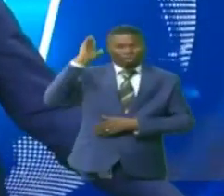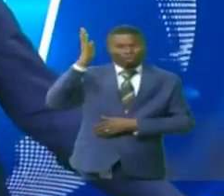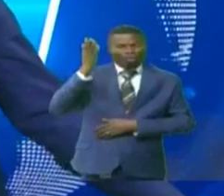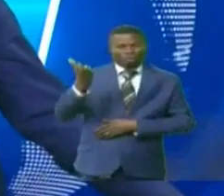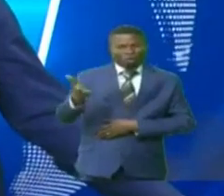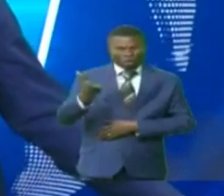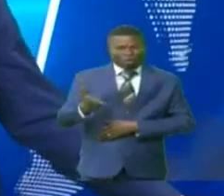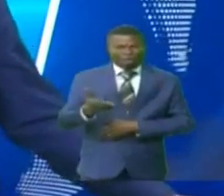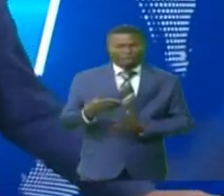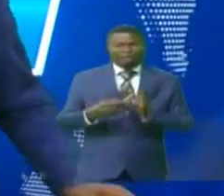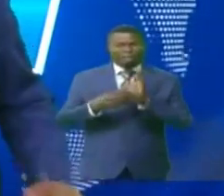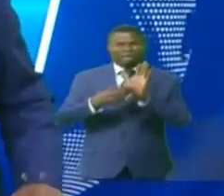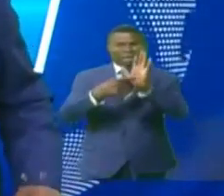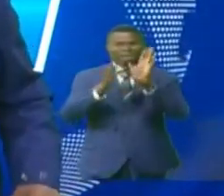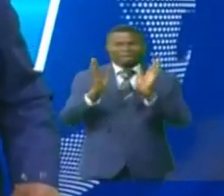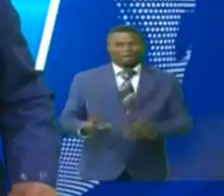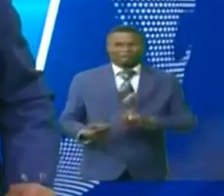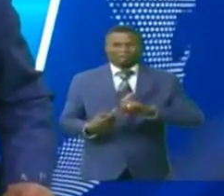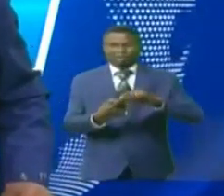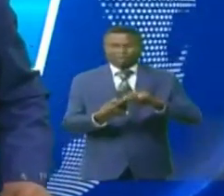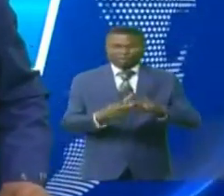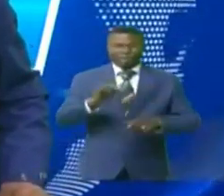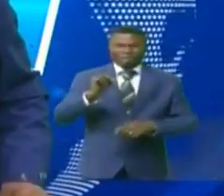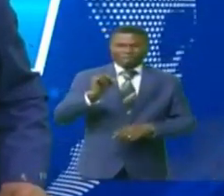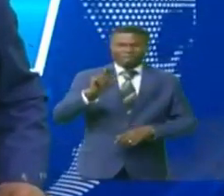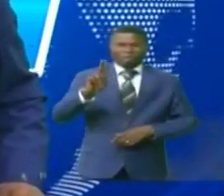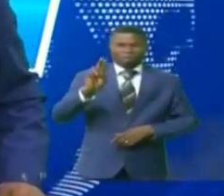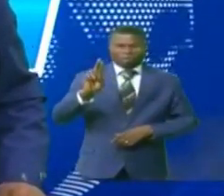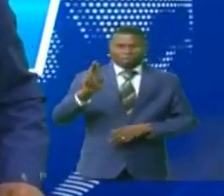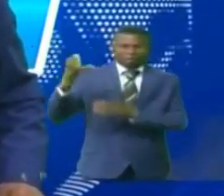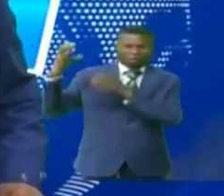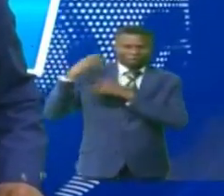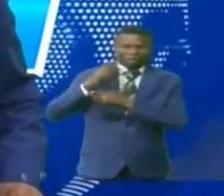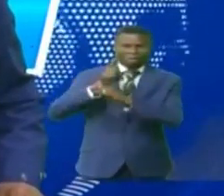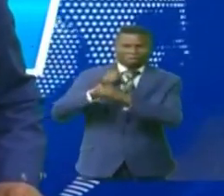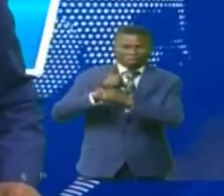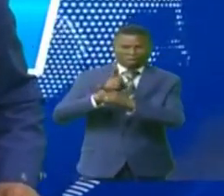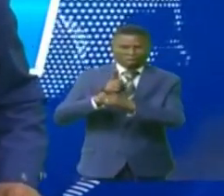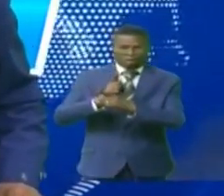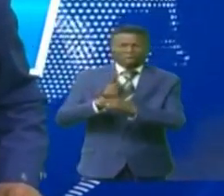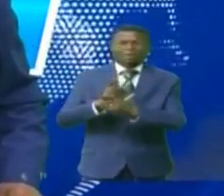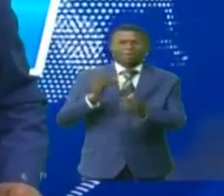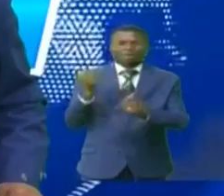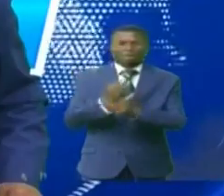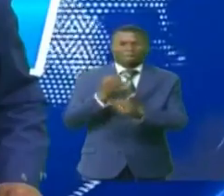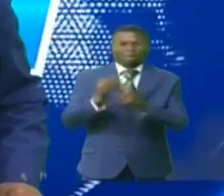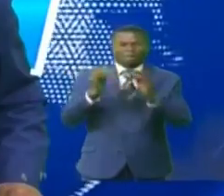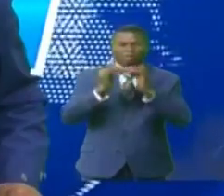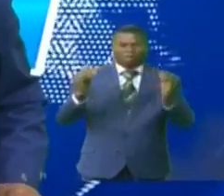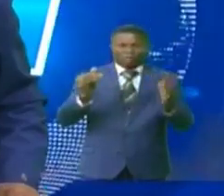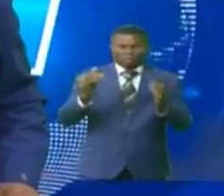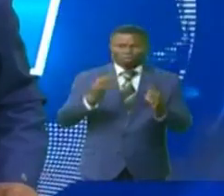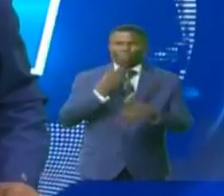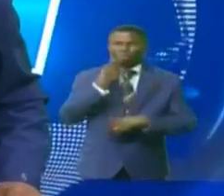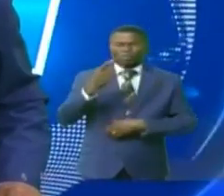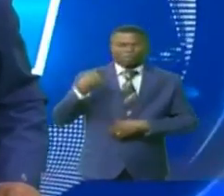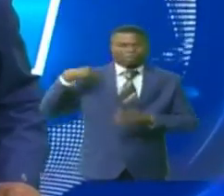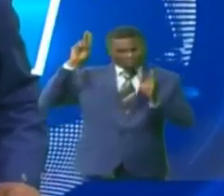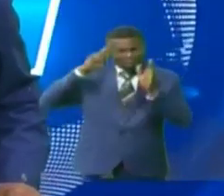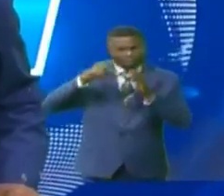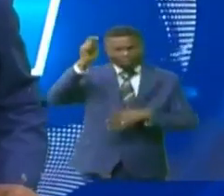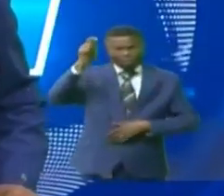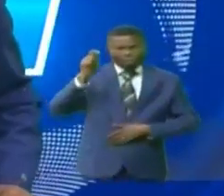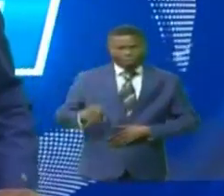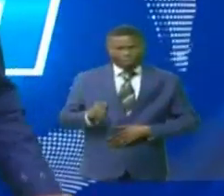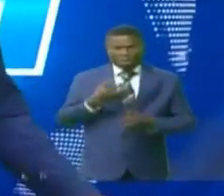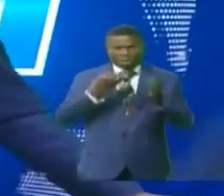élections, le représentant spécial adjoint de l'ONU en RDC, en charge de la protection et maintien des opérations de paix, l'a dit au gouverneur militaire. Plus